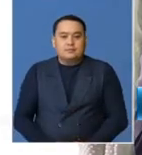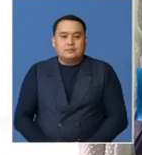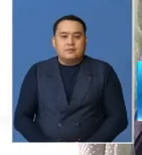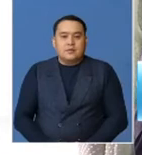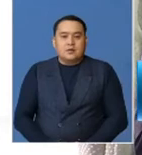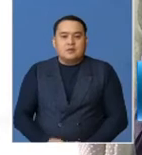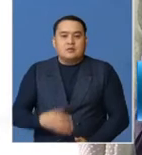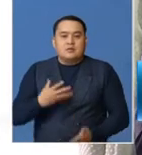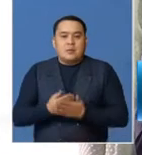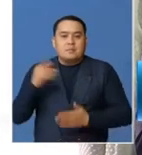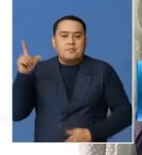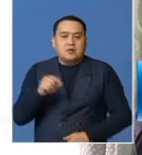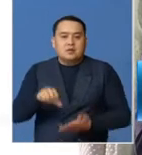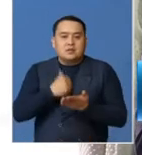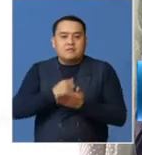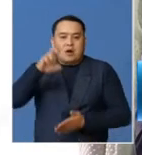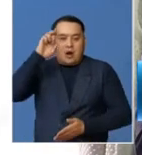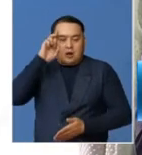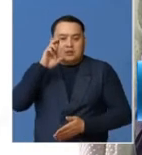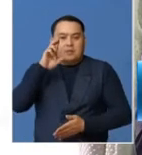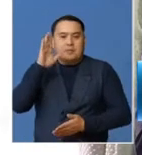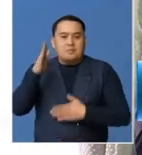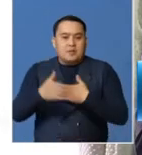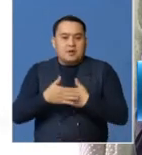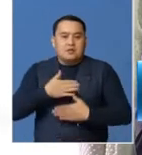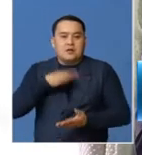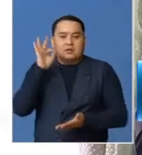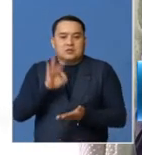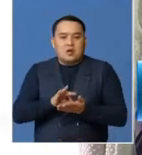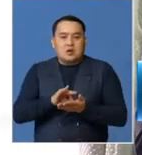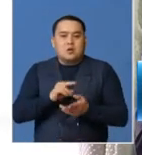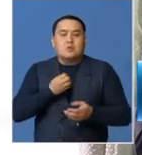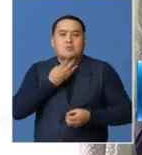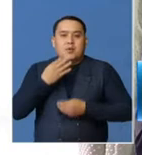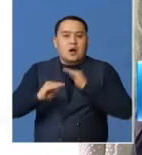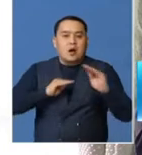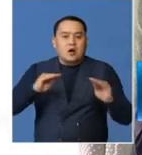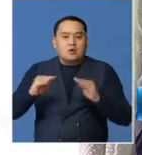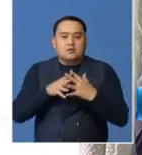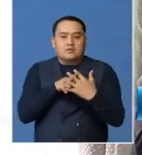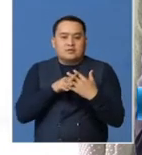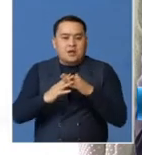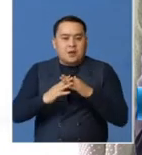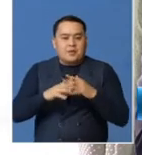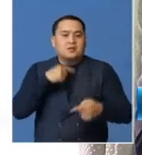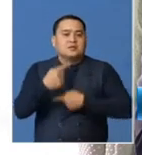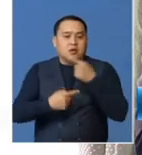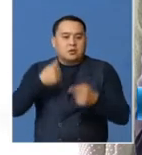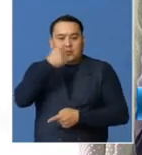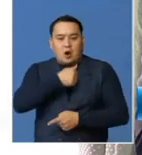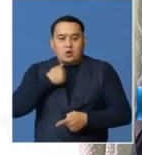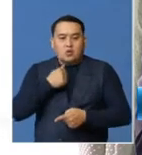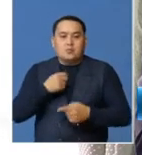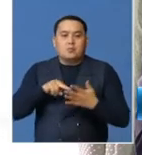В ходе своего последнего визита глава государства поставил перед нами задачи по благоустройству аула Ахши. Так уже в следующем году мы